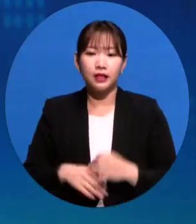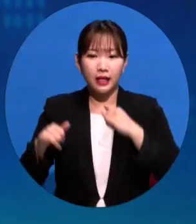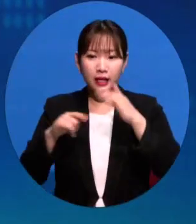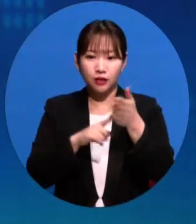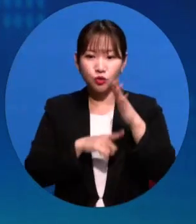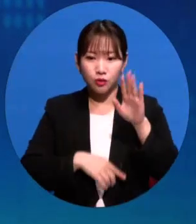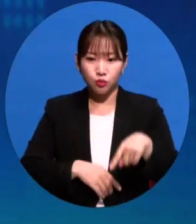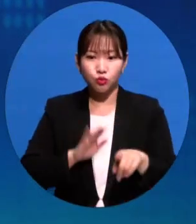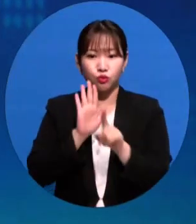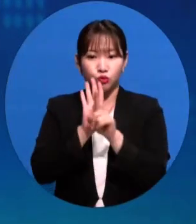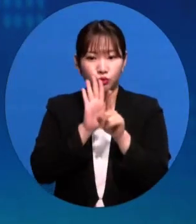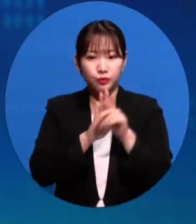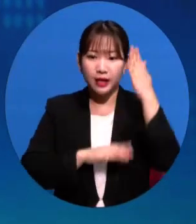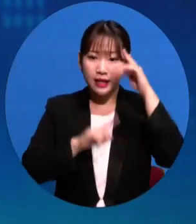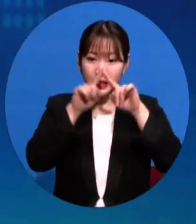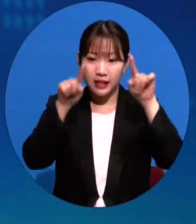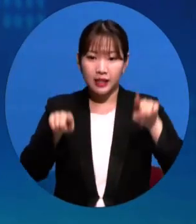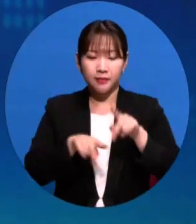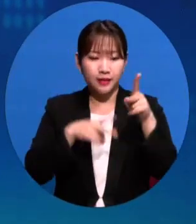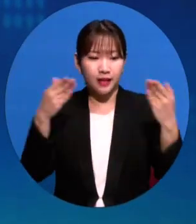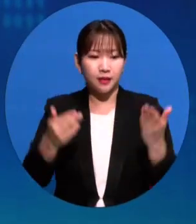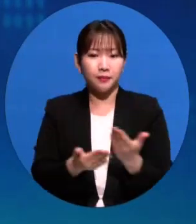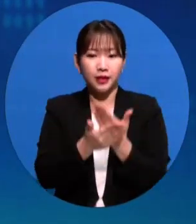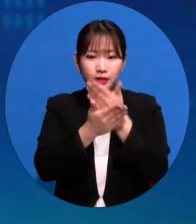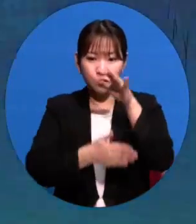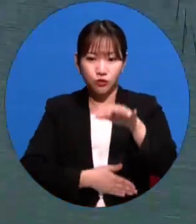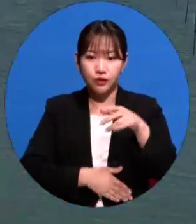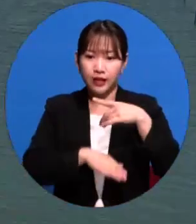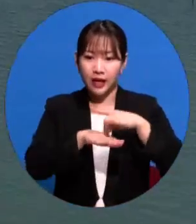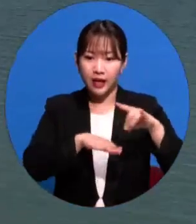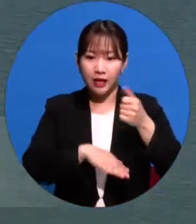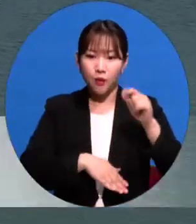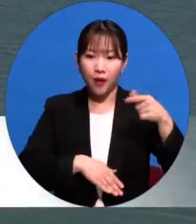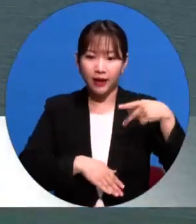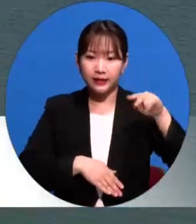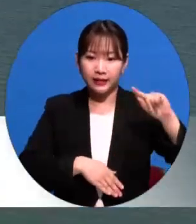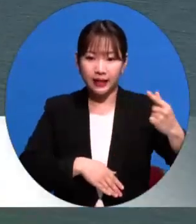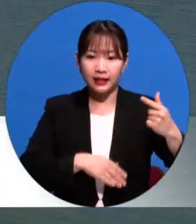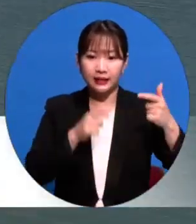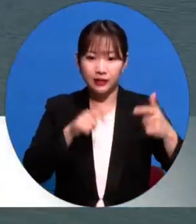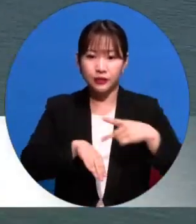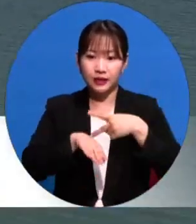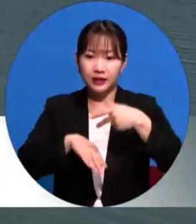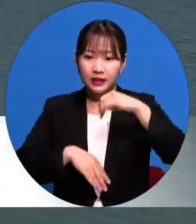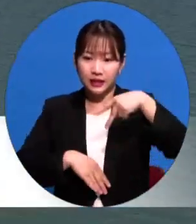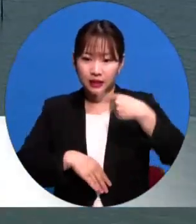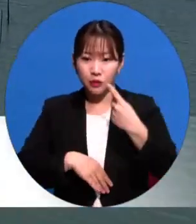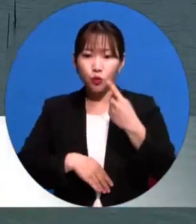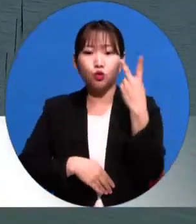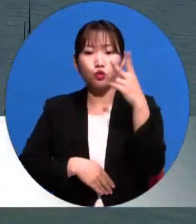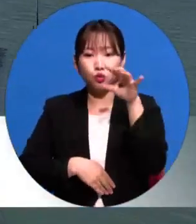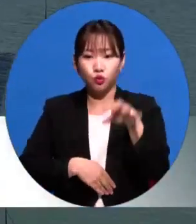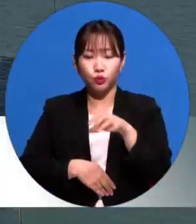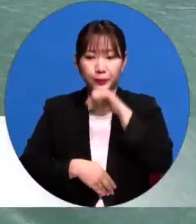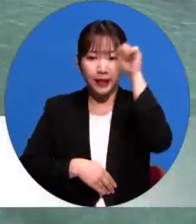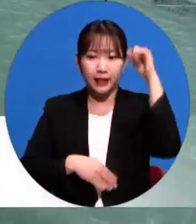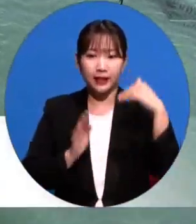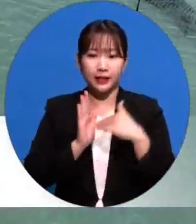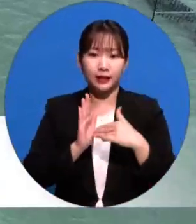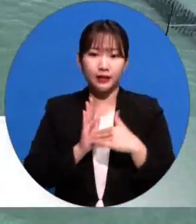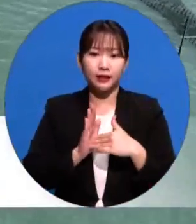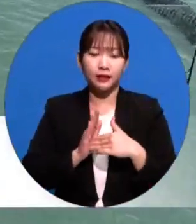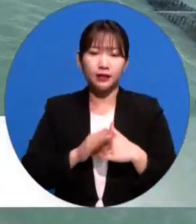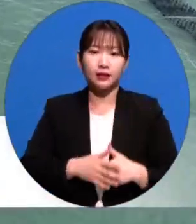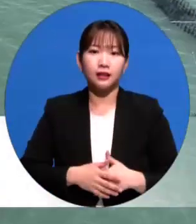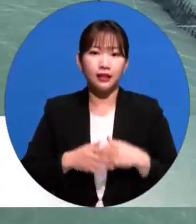해양수산부가 공무원 김산업진흥구역에 해남 황산지구와 신안지도 임자지구 2곳이 선정됐습니다